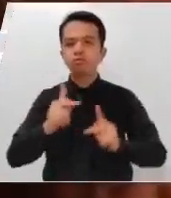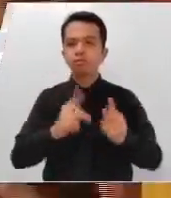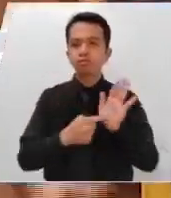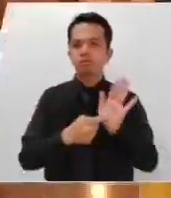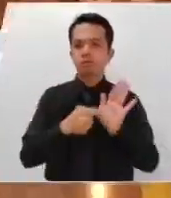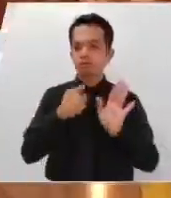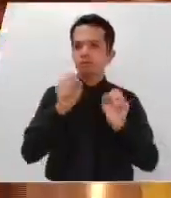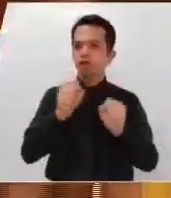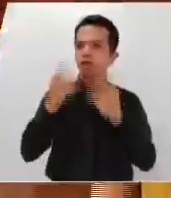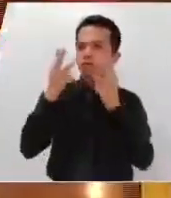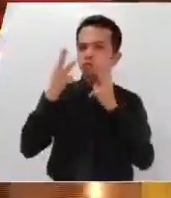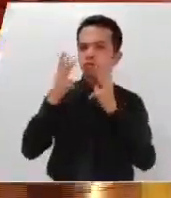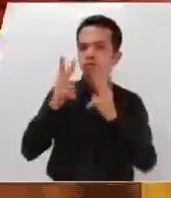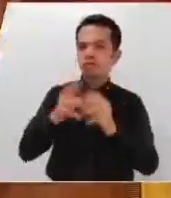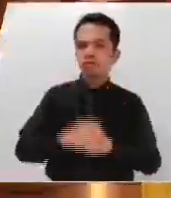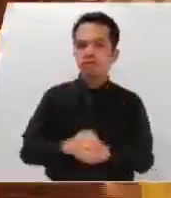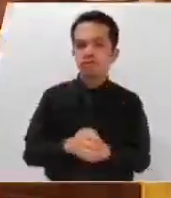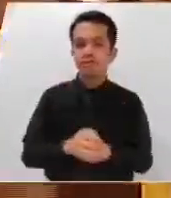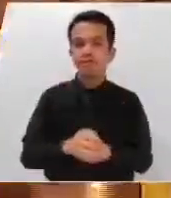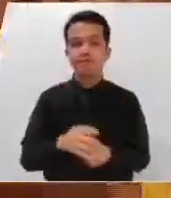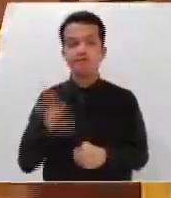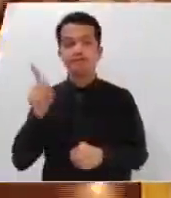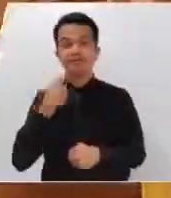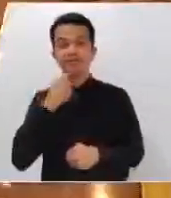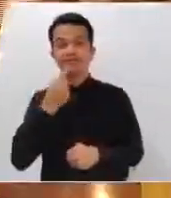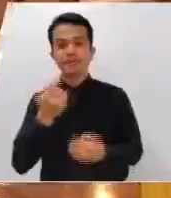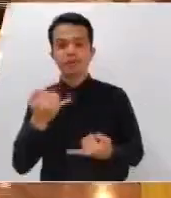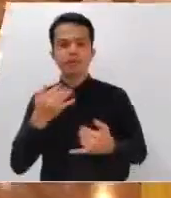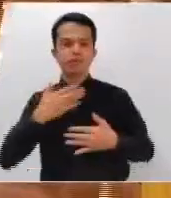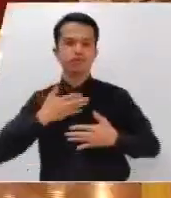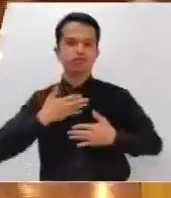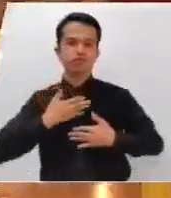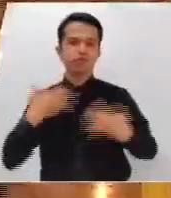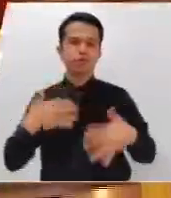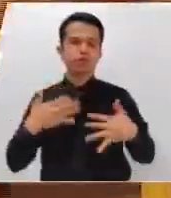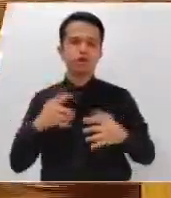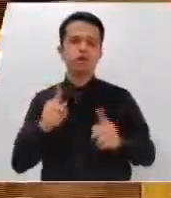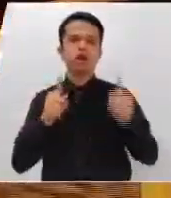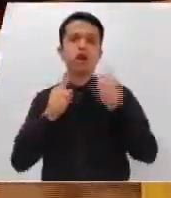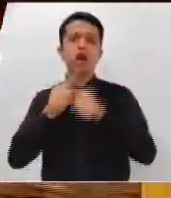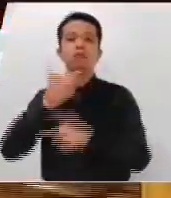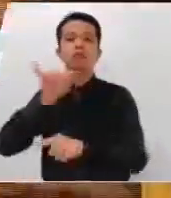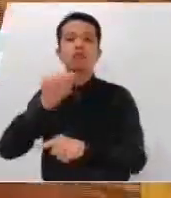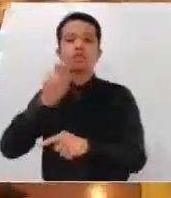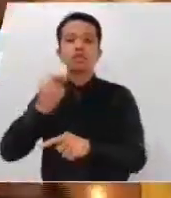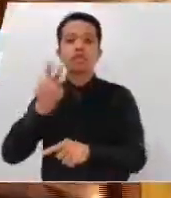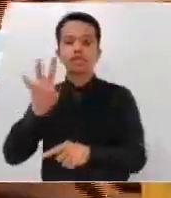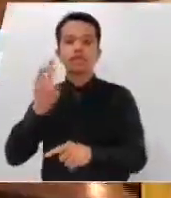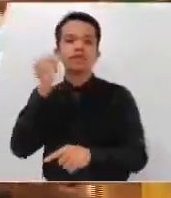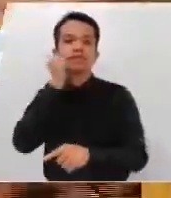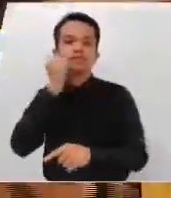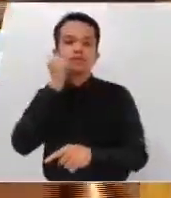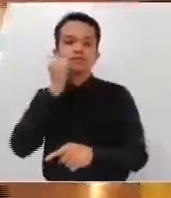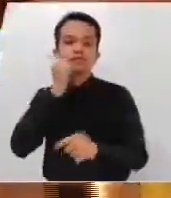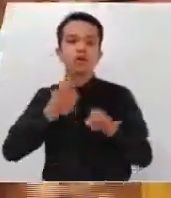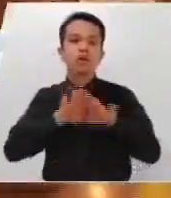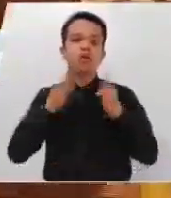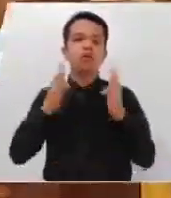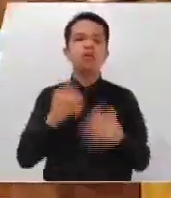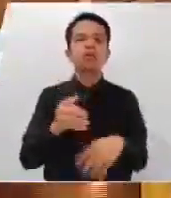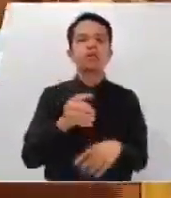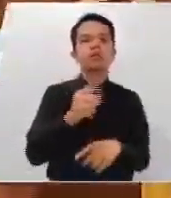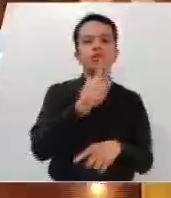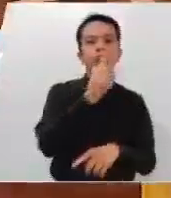mapanood. Starting itong season na to hanggang January 7, araw-araw na kaming bukas mula alauna hanggang 12 midnight.